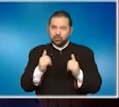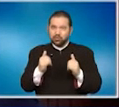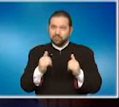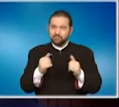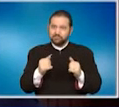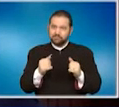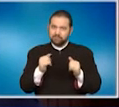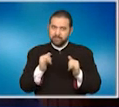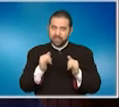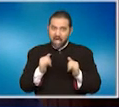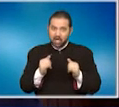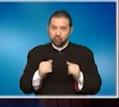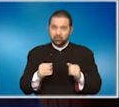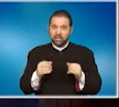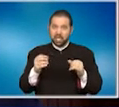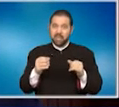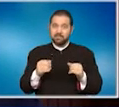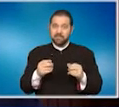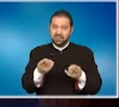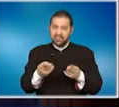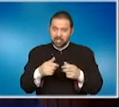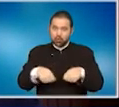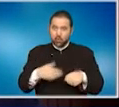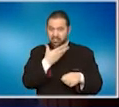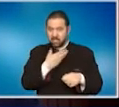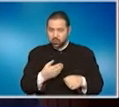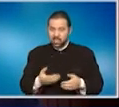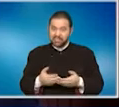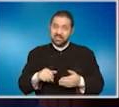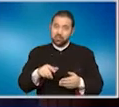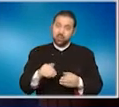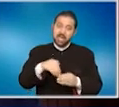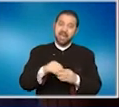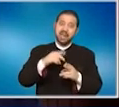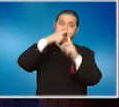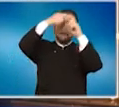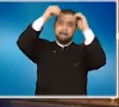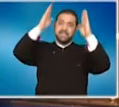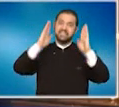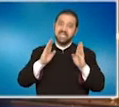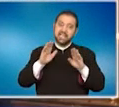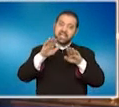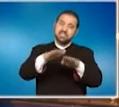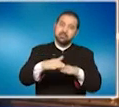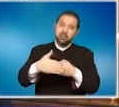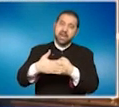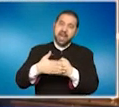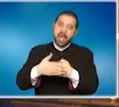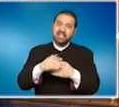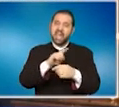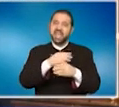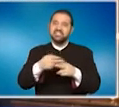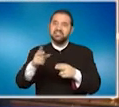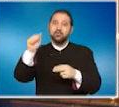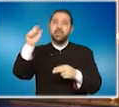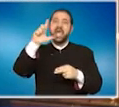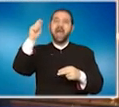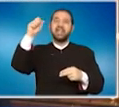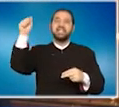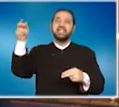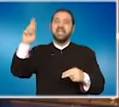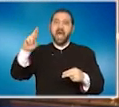ducă pe el în altar și să-l pună înaintea jertfelnicului și să iasă de acolo. Și venind bătrânul în altar, a stat la rugăciune.